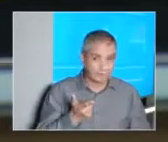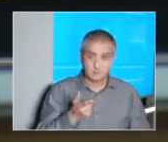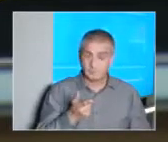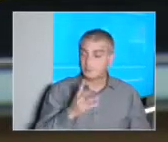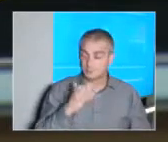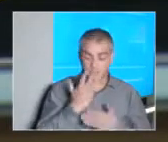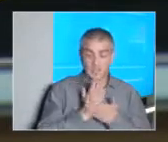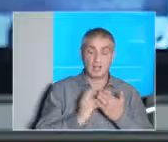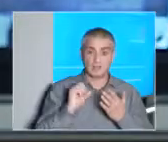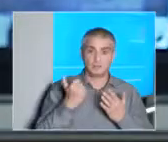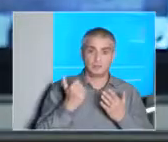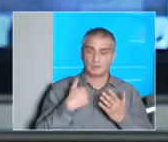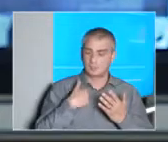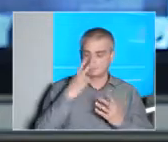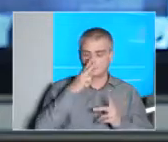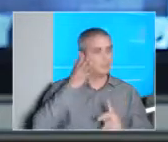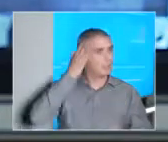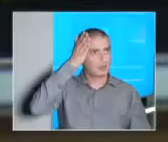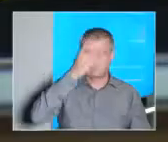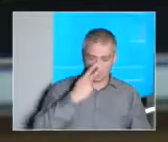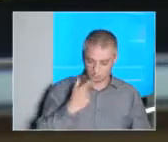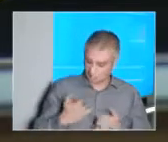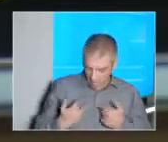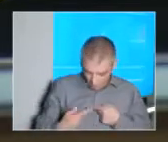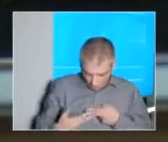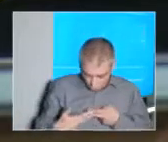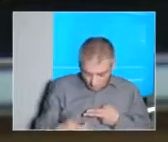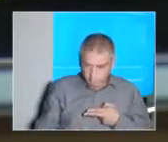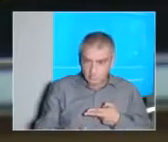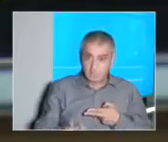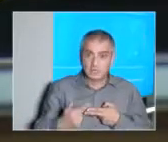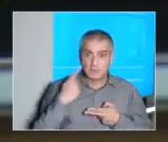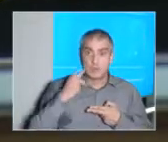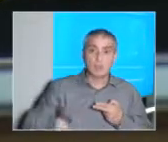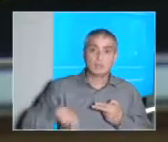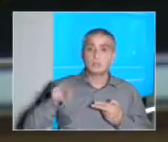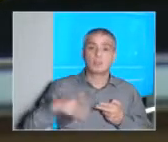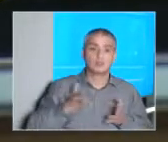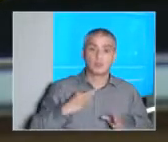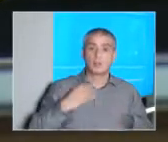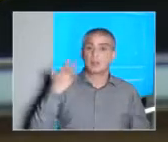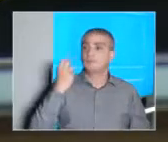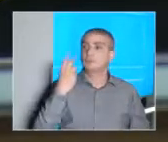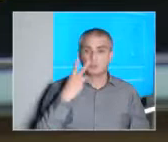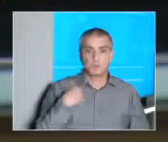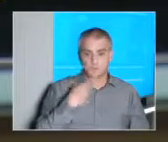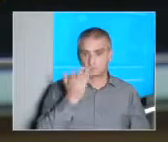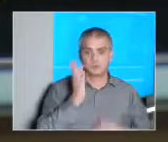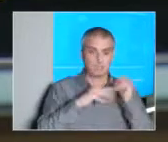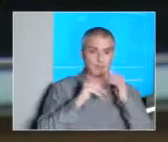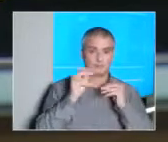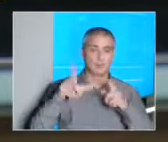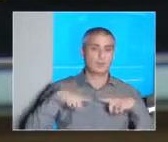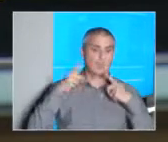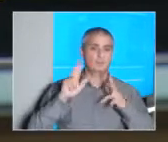הפלח הראשון, אמרתי לך, אני מסתכל רחוק, אני לא מסתכל מאחורי אף. אני רואה את הנכד שנולד לי, לפני שבועיים אני רוצה לבנות לו